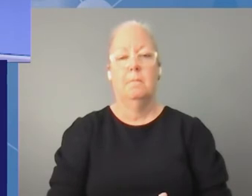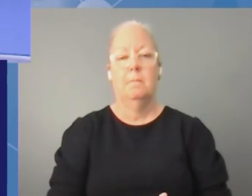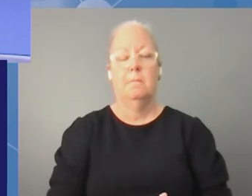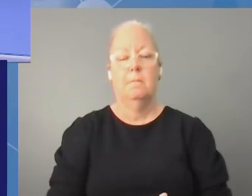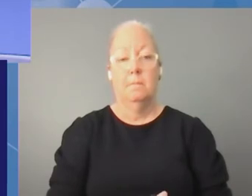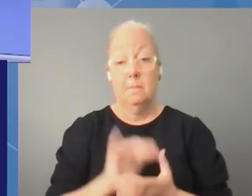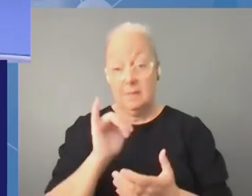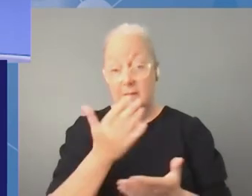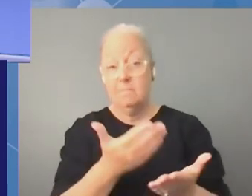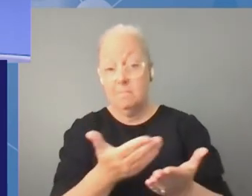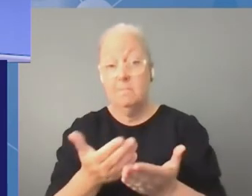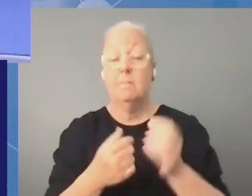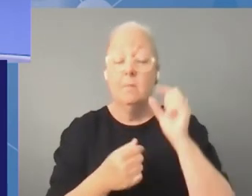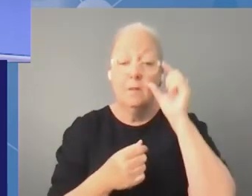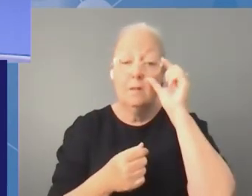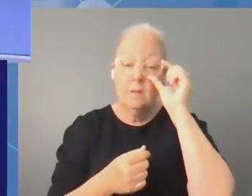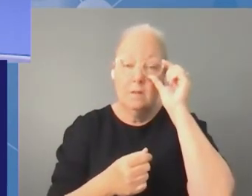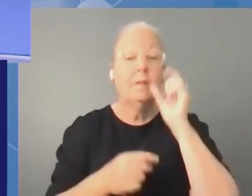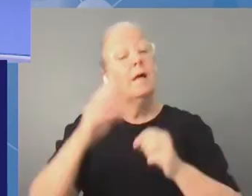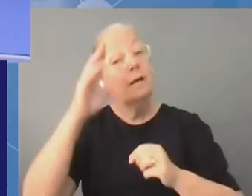那个名字应该是 Phil。 Hello。